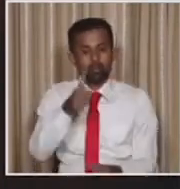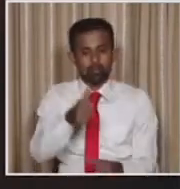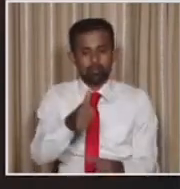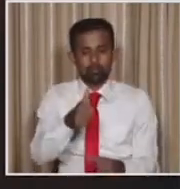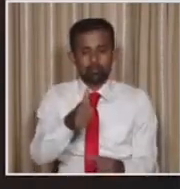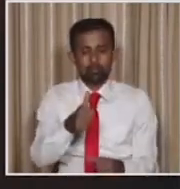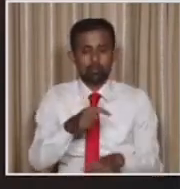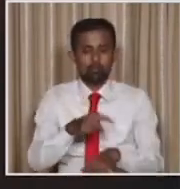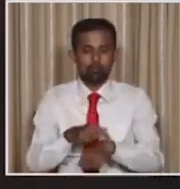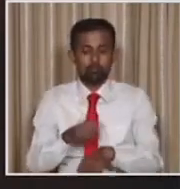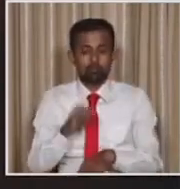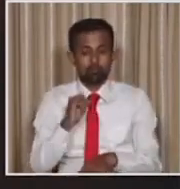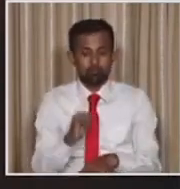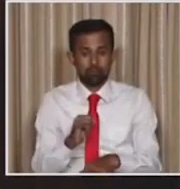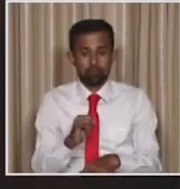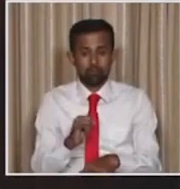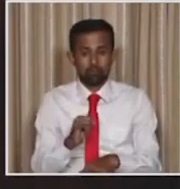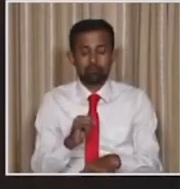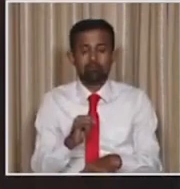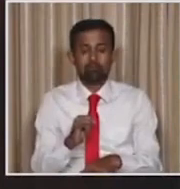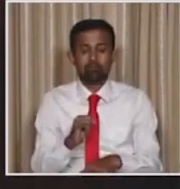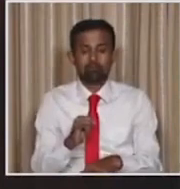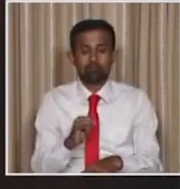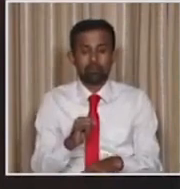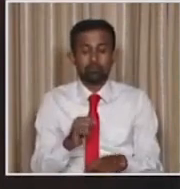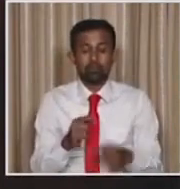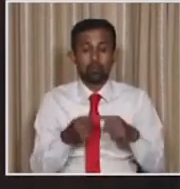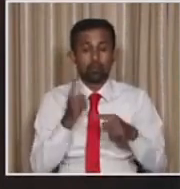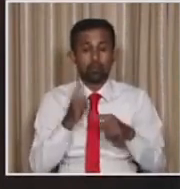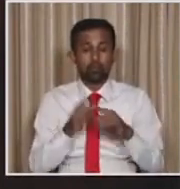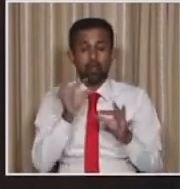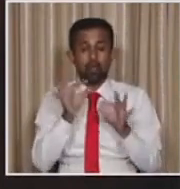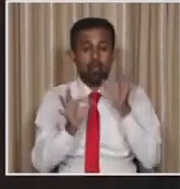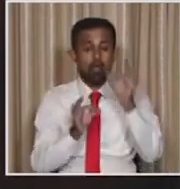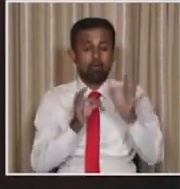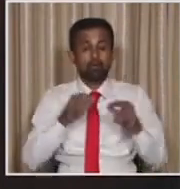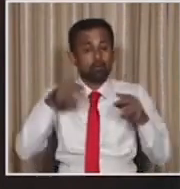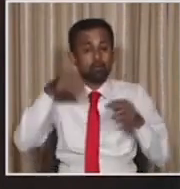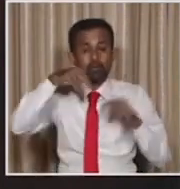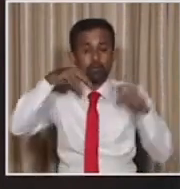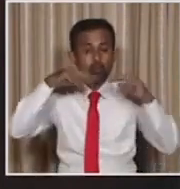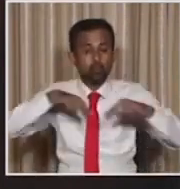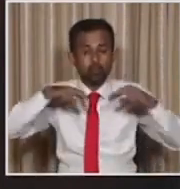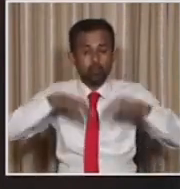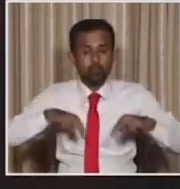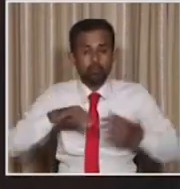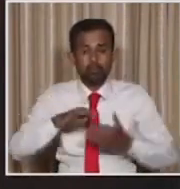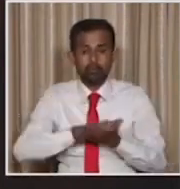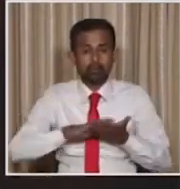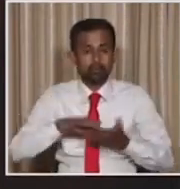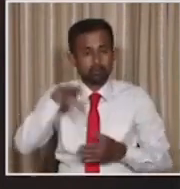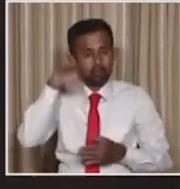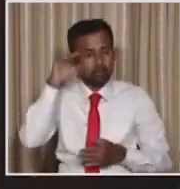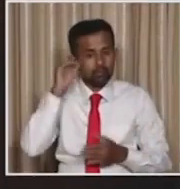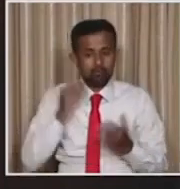නමුත් අවාසනාවකට අපි මේ උපමා කතාවේ හරය තාම තේරුම් අරගෙන